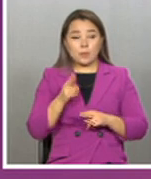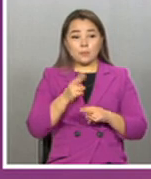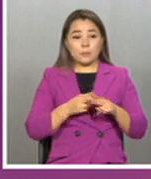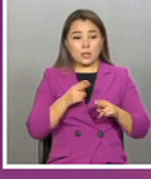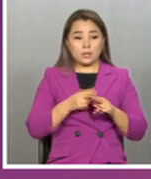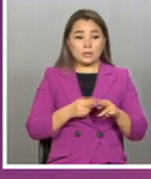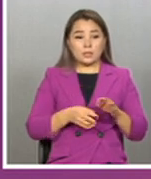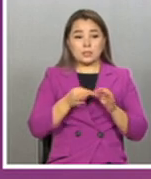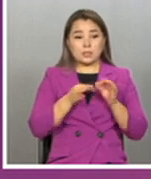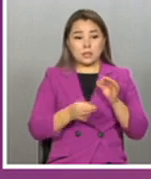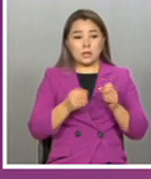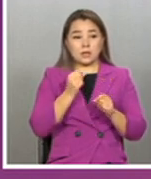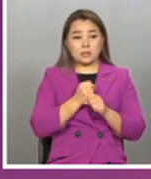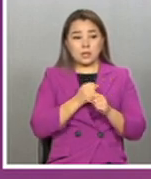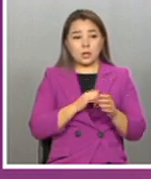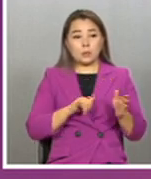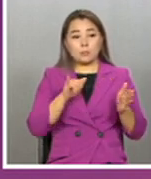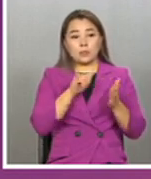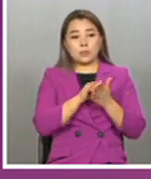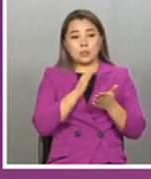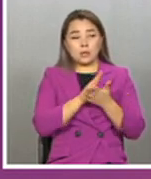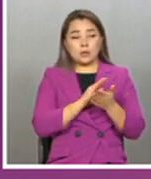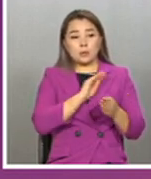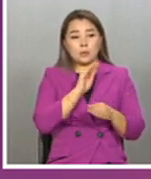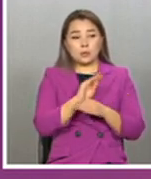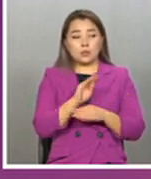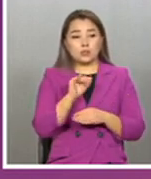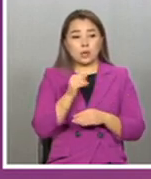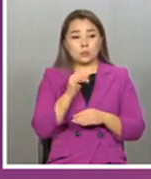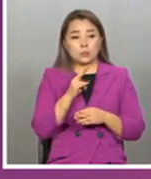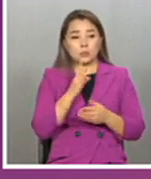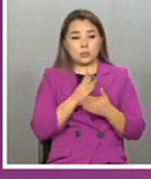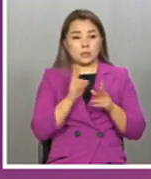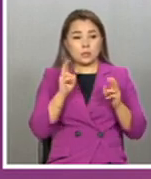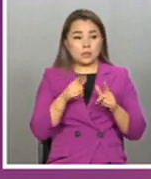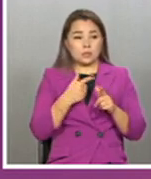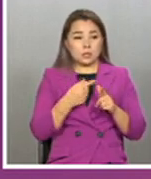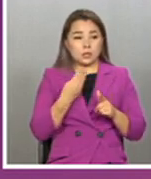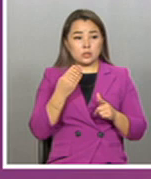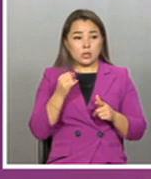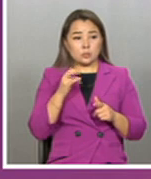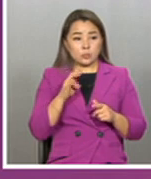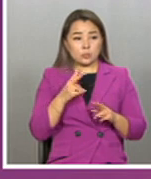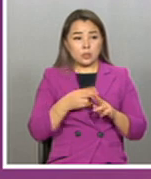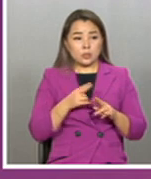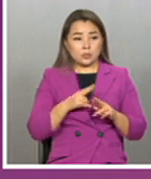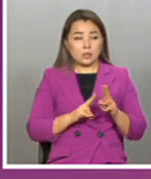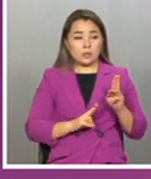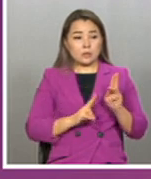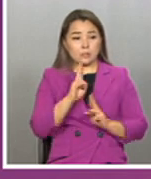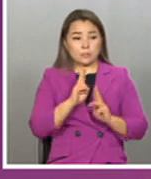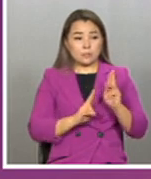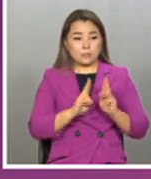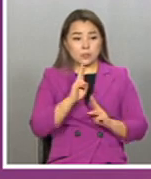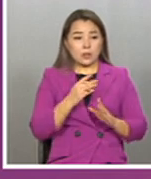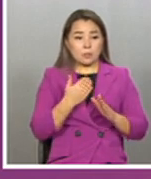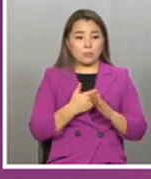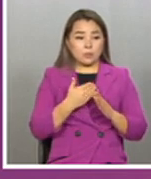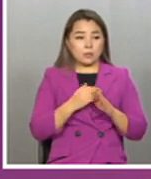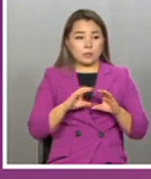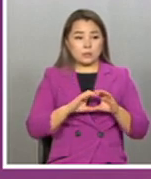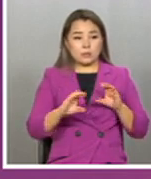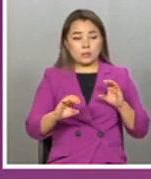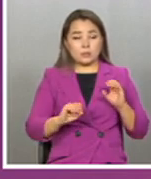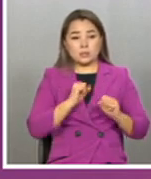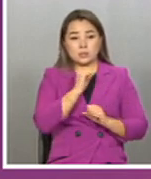арқылы бекітіліп орналасқан шатунды көре аламыз. Шатун поршынның қозғалысын иіндік білікке береді.